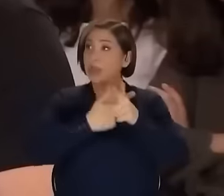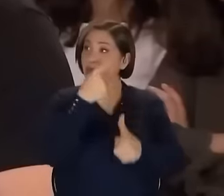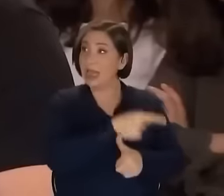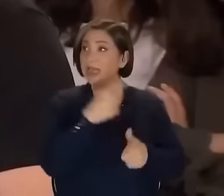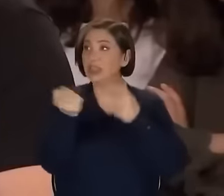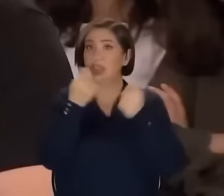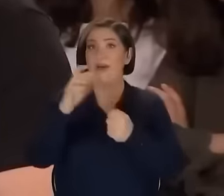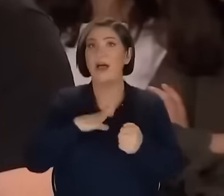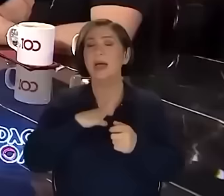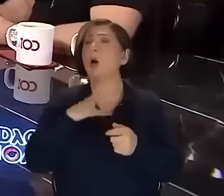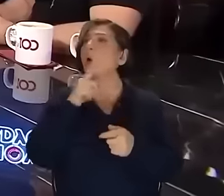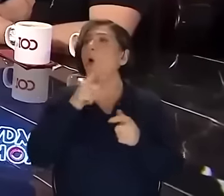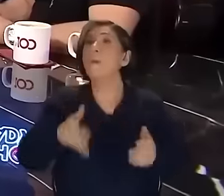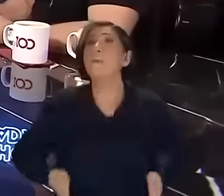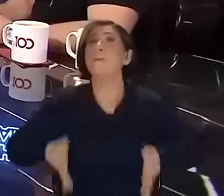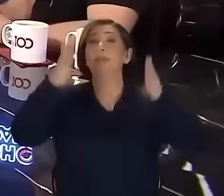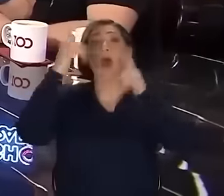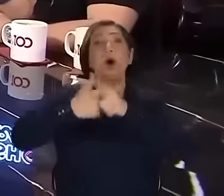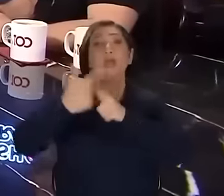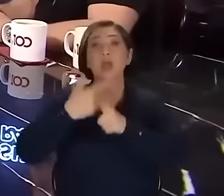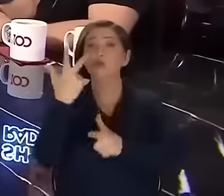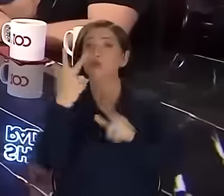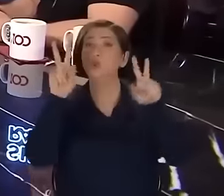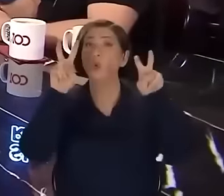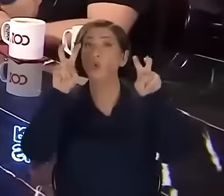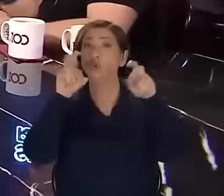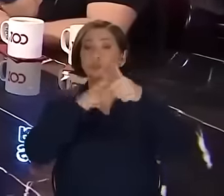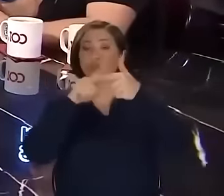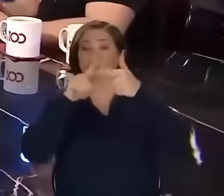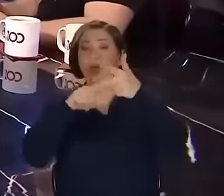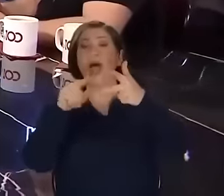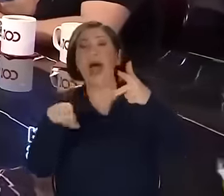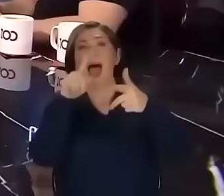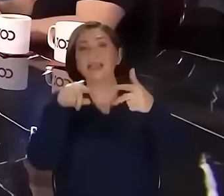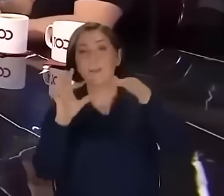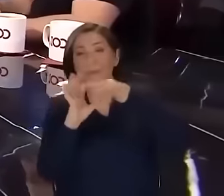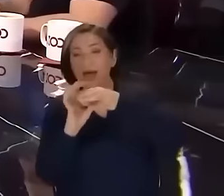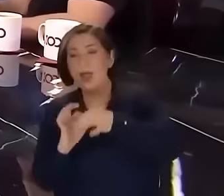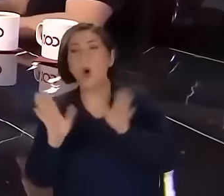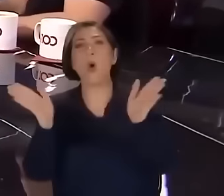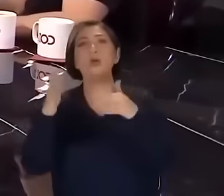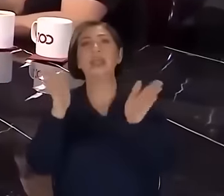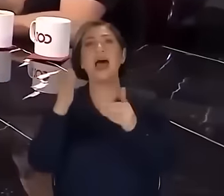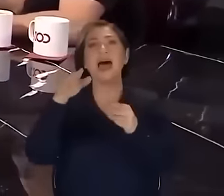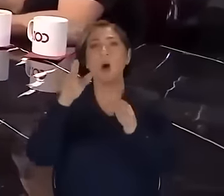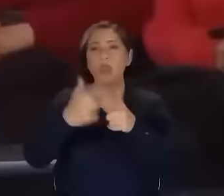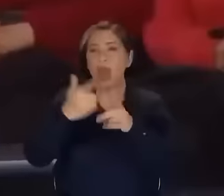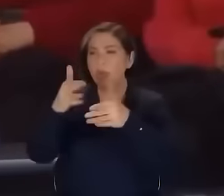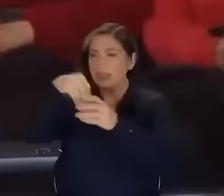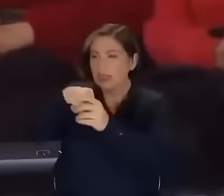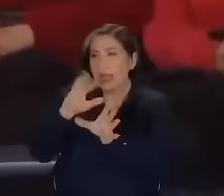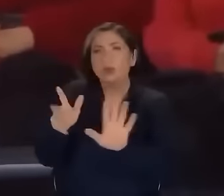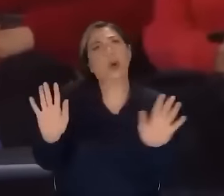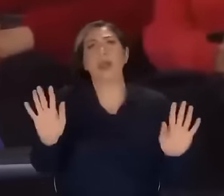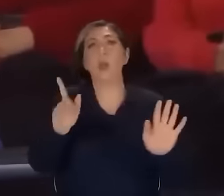filan gibi işler vardır. Mesela o Plaza Otel 3 konudan ibaret. Aradaki bağlantı sadece aynı otel odasına geçmesi filan. Onlar da